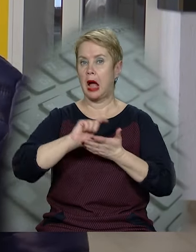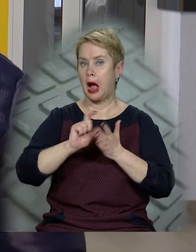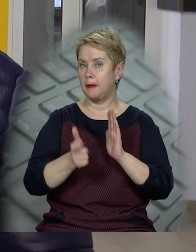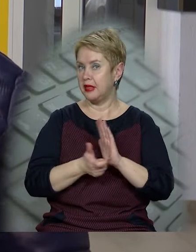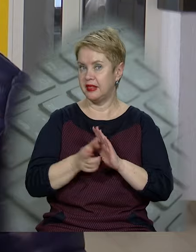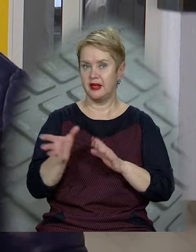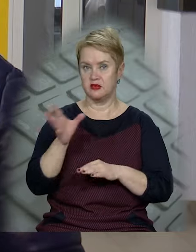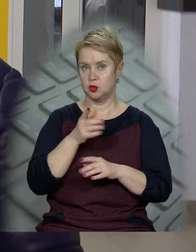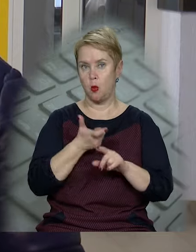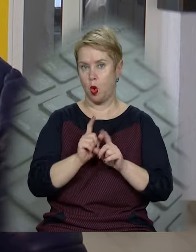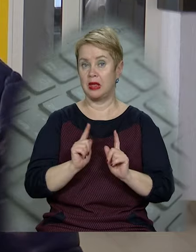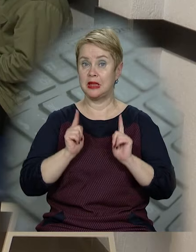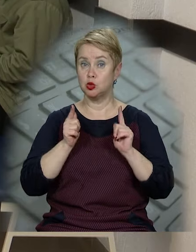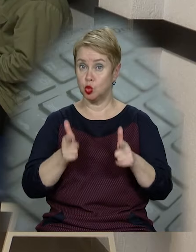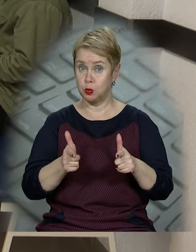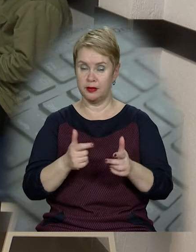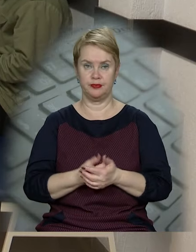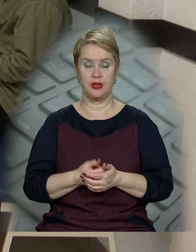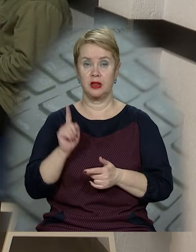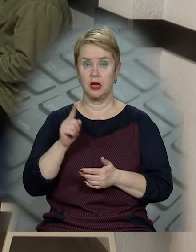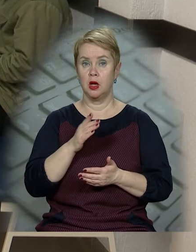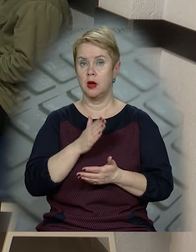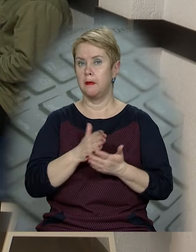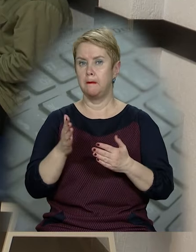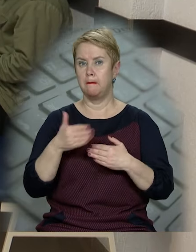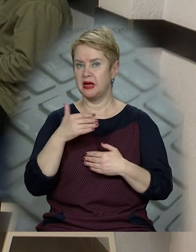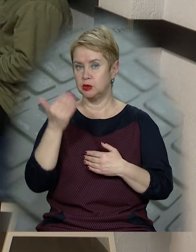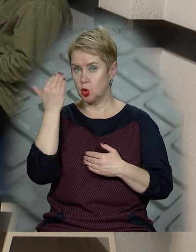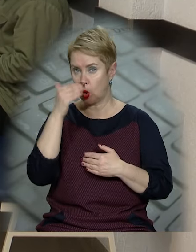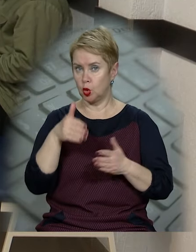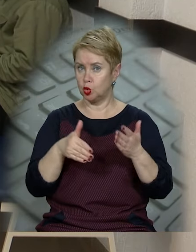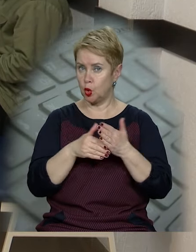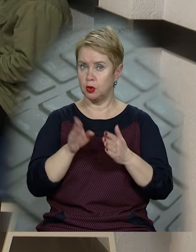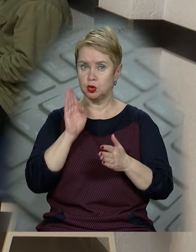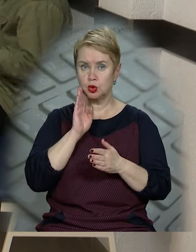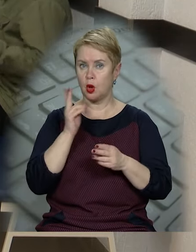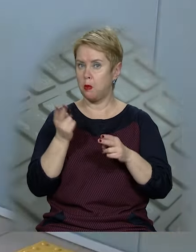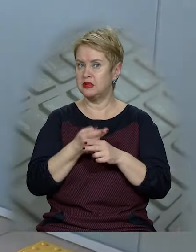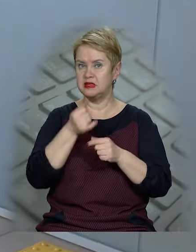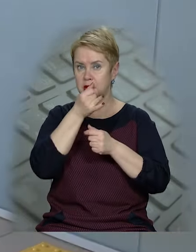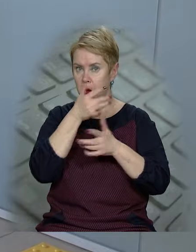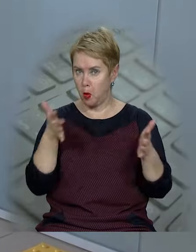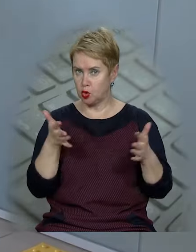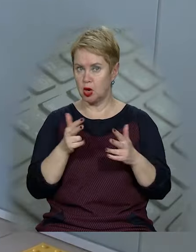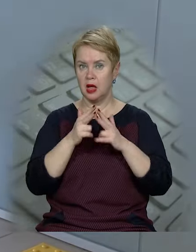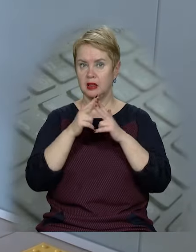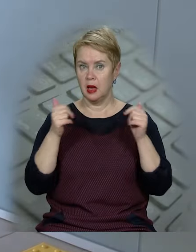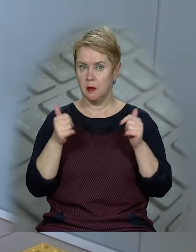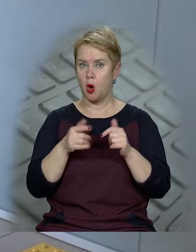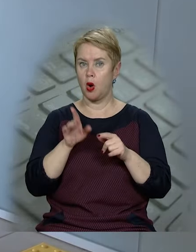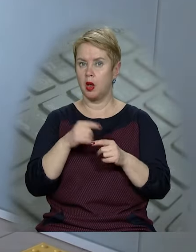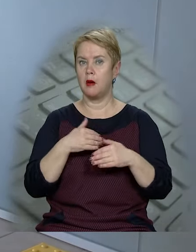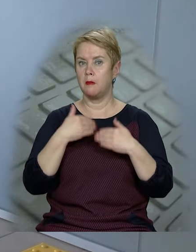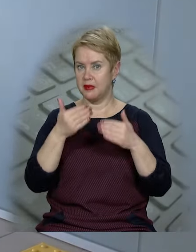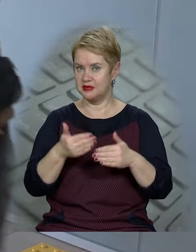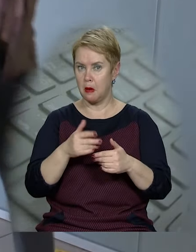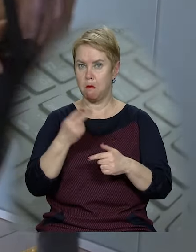тобто це все більш-менш доступно. Втім, зовсім без сторонньої допомоги жінка обійтися не може, адже Дніпро хоча й крокує у